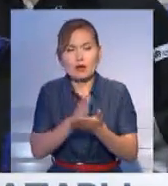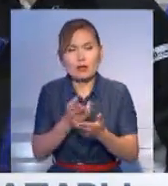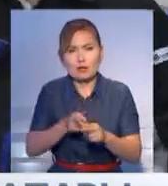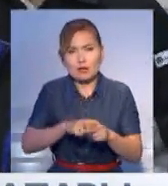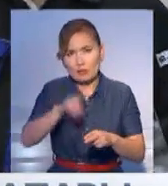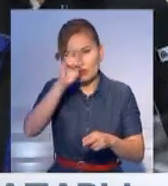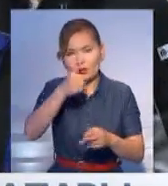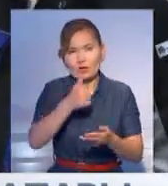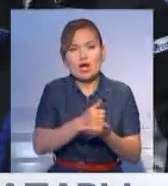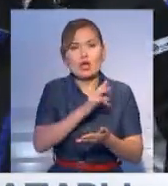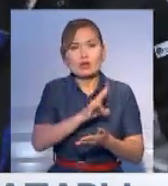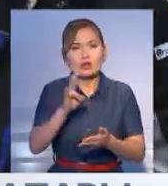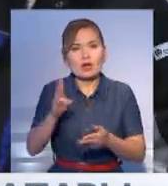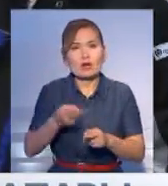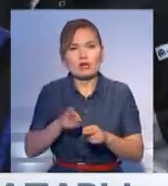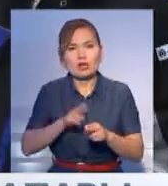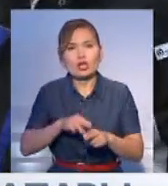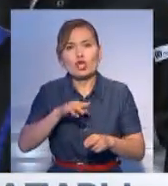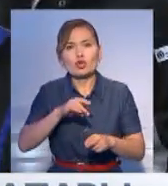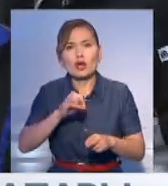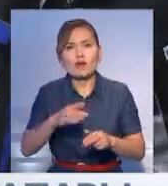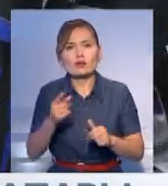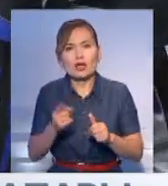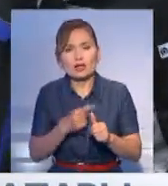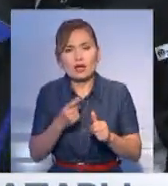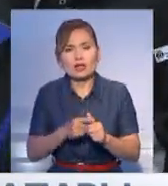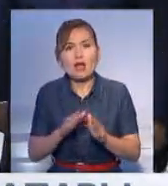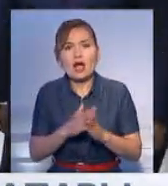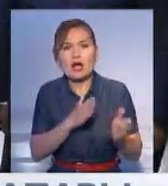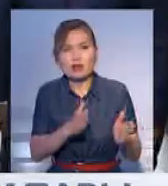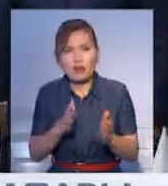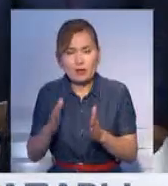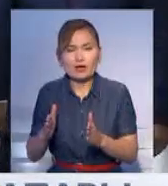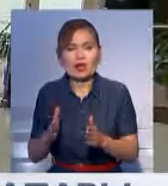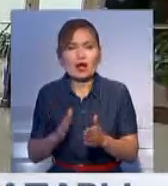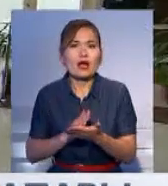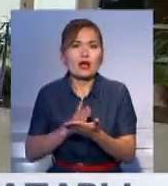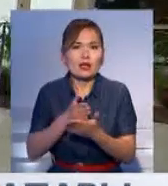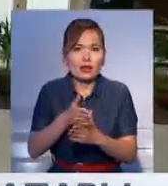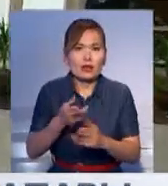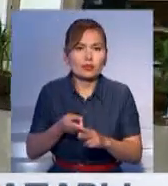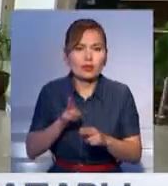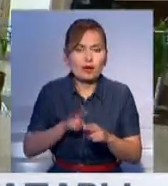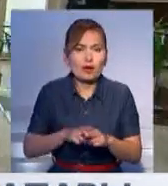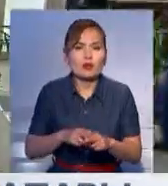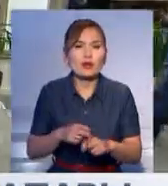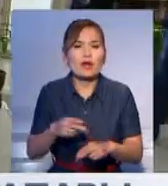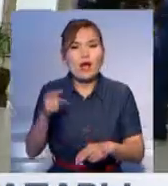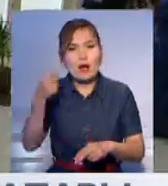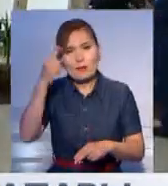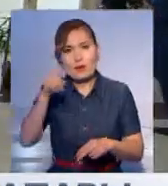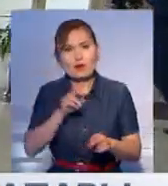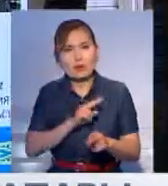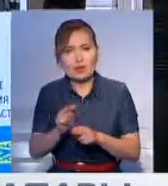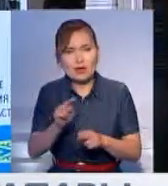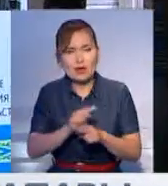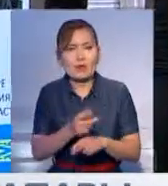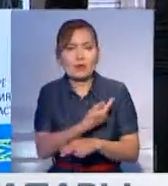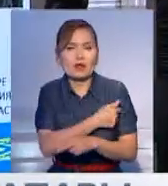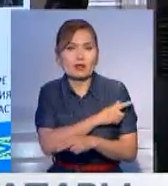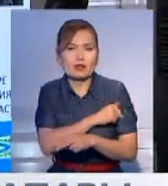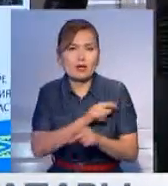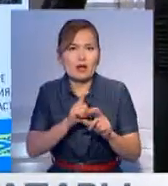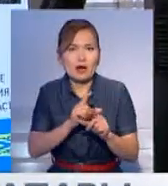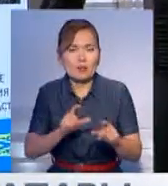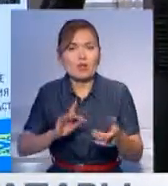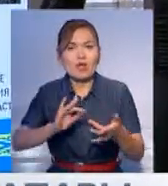қатар Нұрсұлтан Назарбаев Сұлтан Махмұт Торайғыров атындағы кітапханадағы да барды. Онда мемлекет басшысы білім беру мен денсаулық сақтау саласын